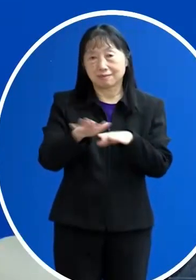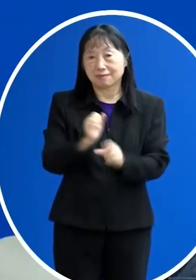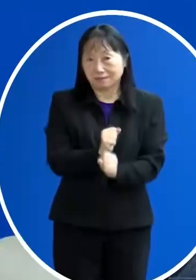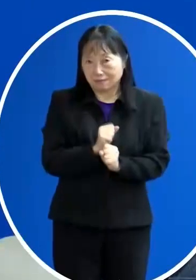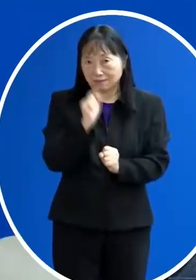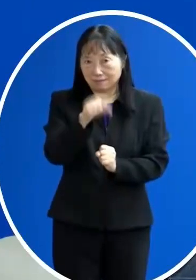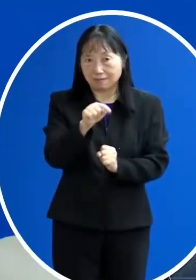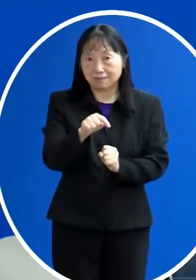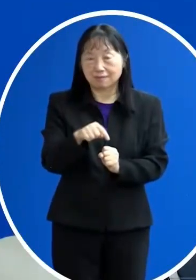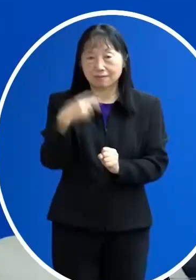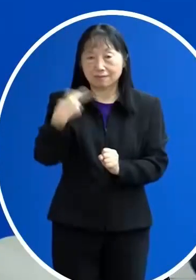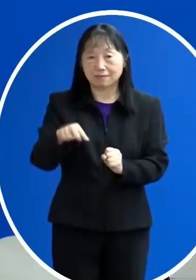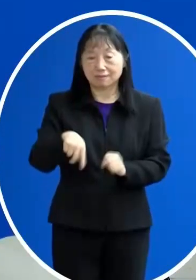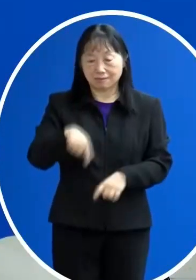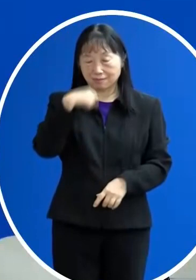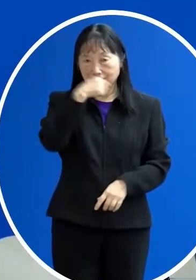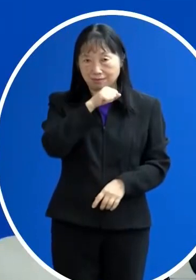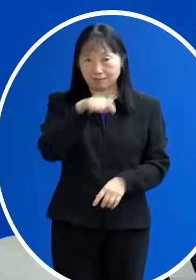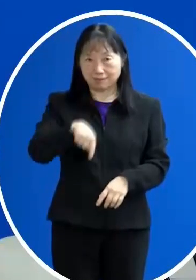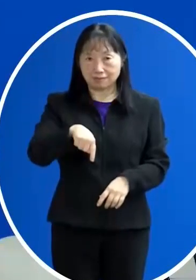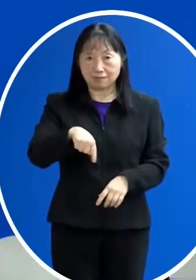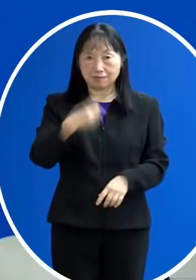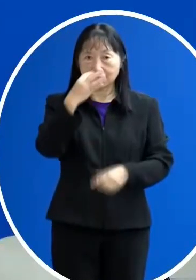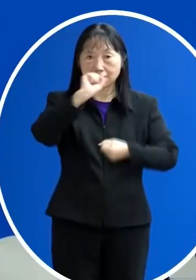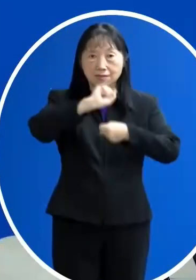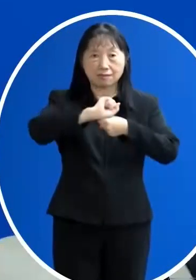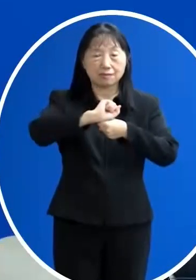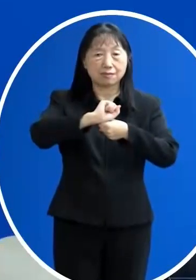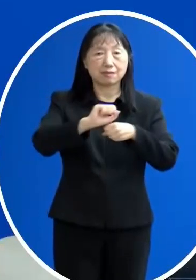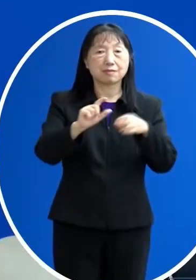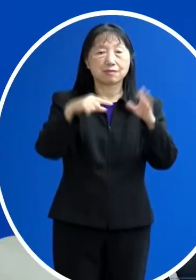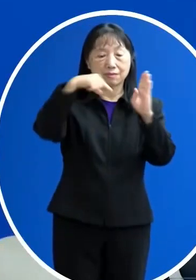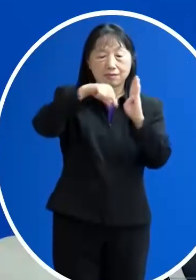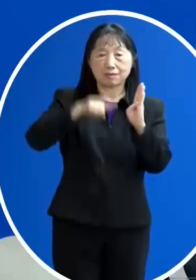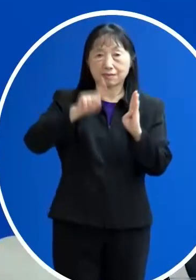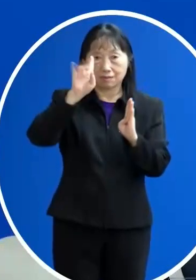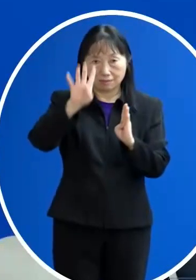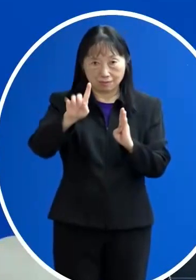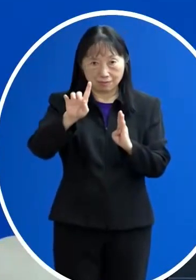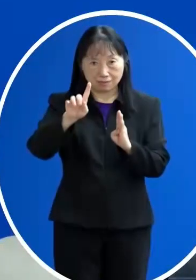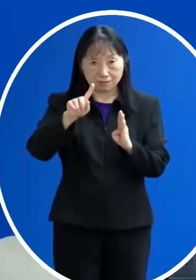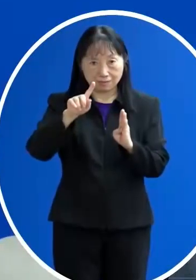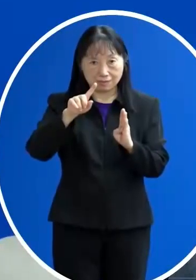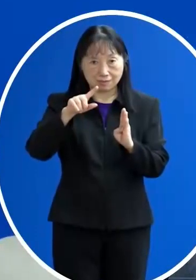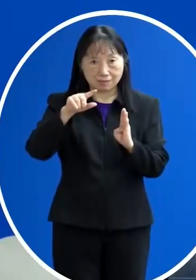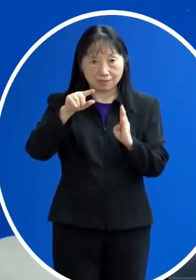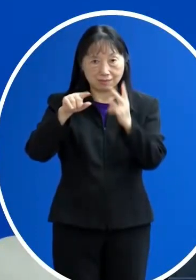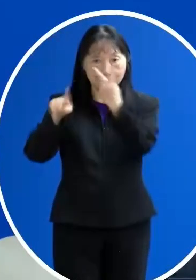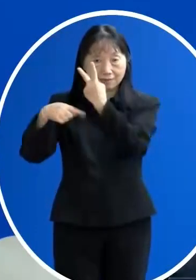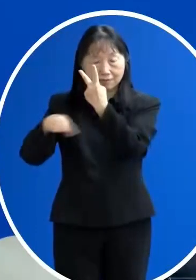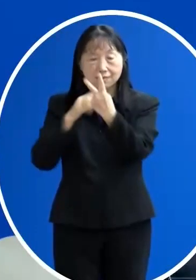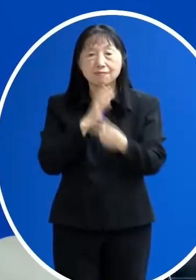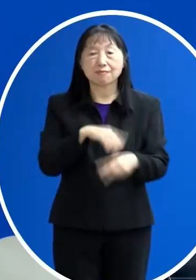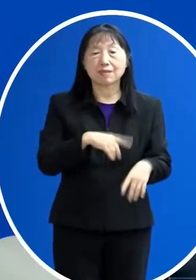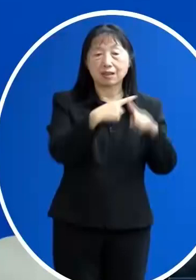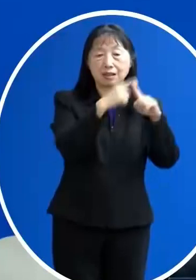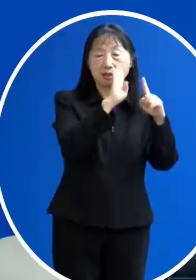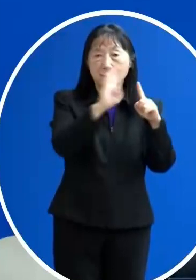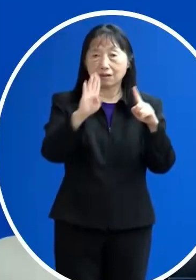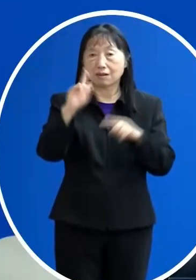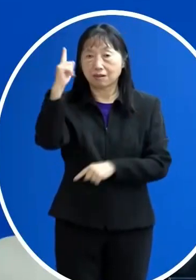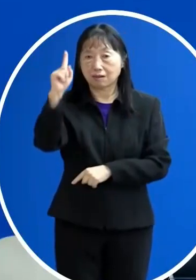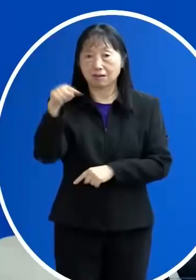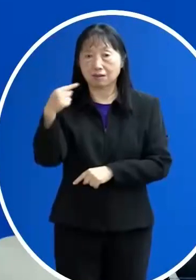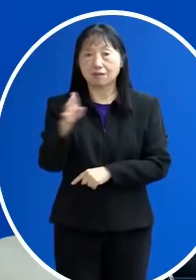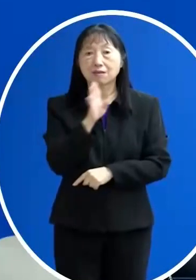哦。本土的部分就是有新增这个 BQ.12例哈，然后 XBB 1例